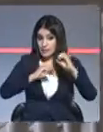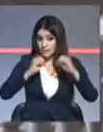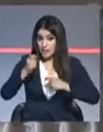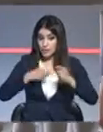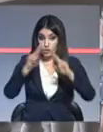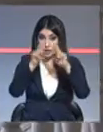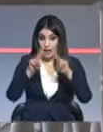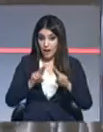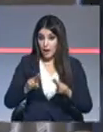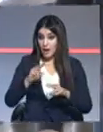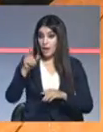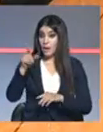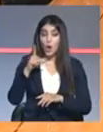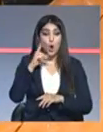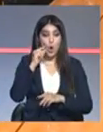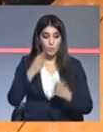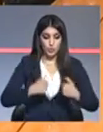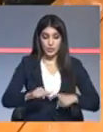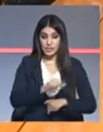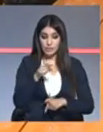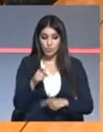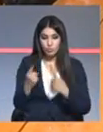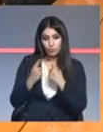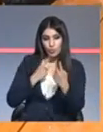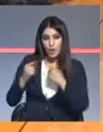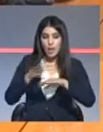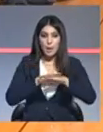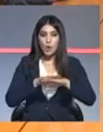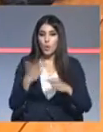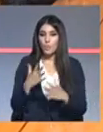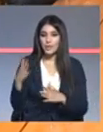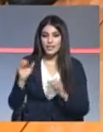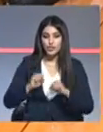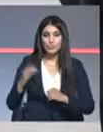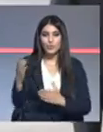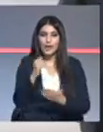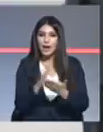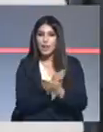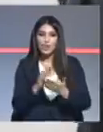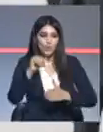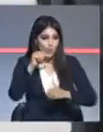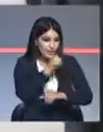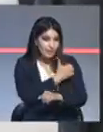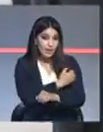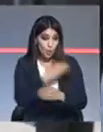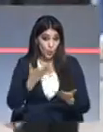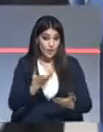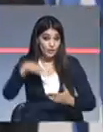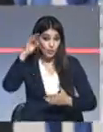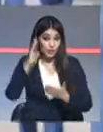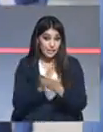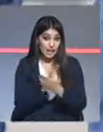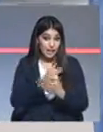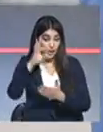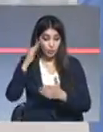ولا بحث رئيس الحكومه هشام لم يشا الملكيه الصناعيه للتلقيح التي يمكن تصنيعها في تونس مؤكدا